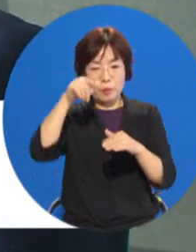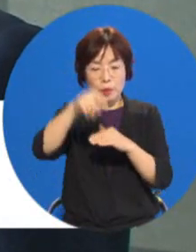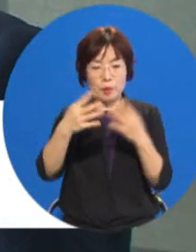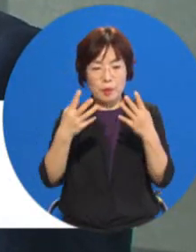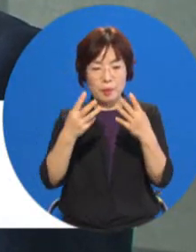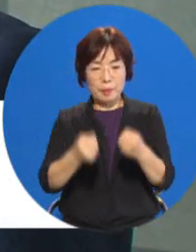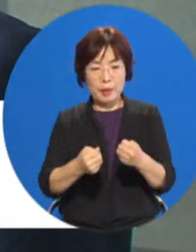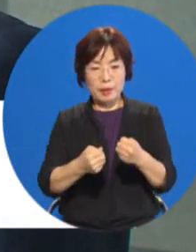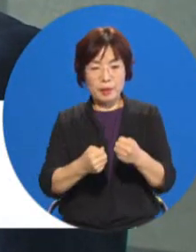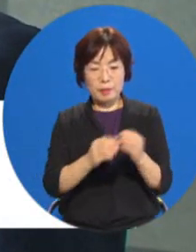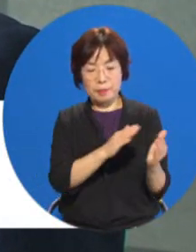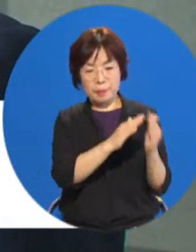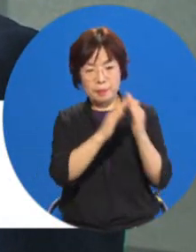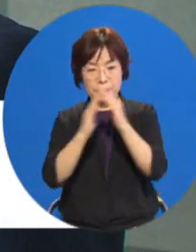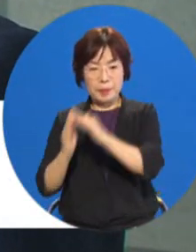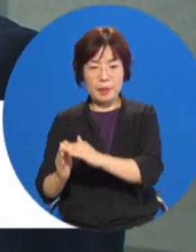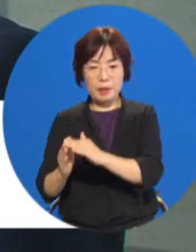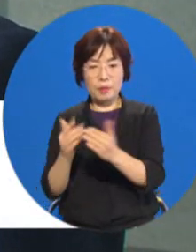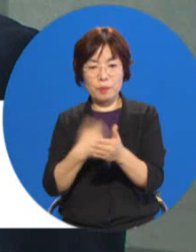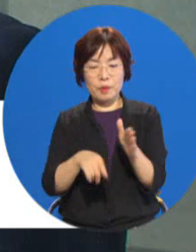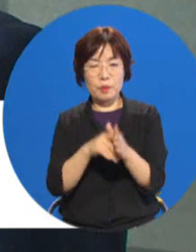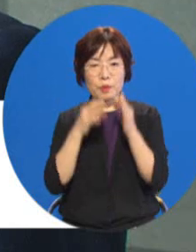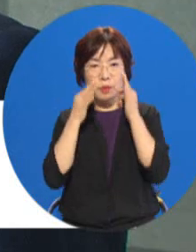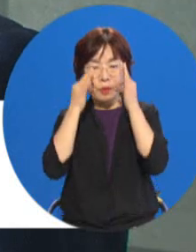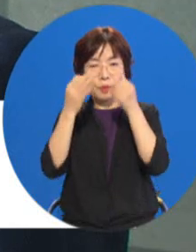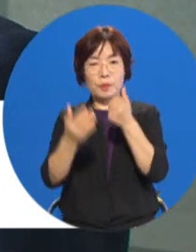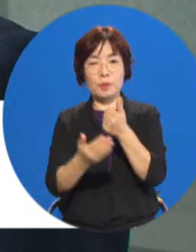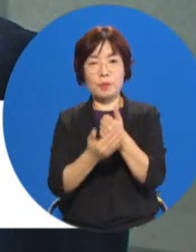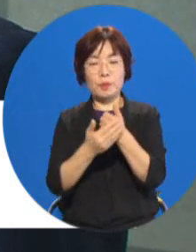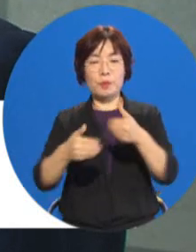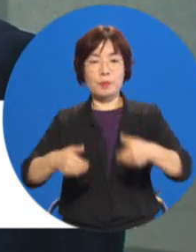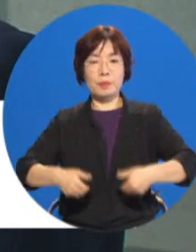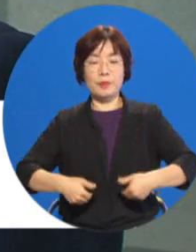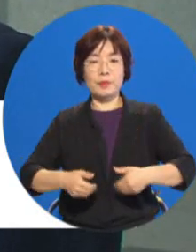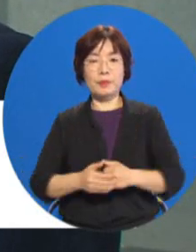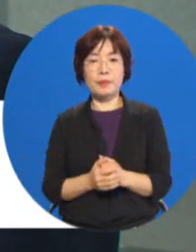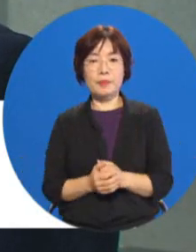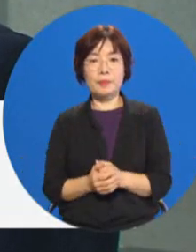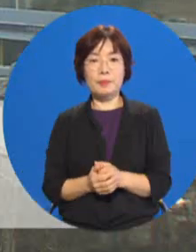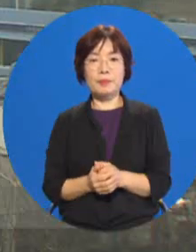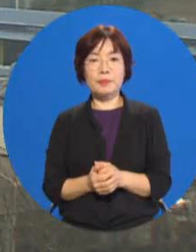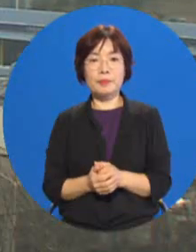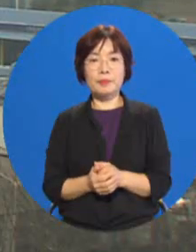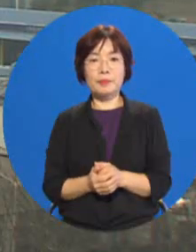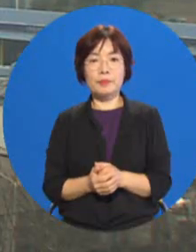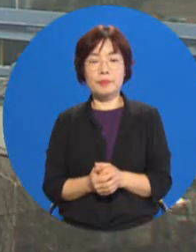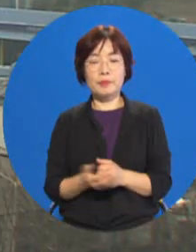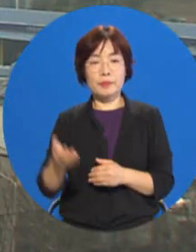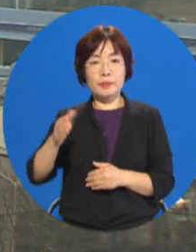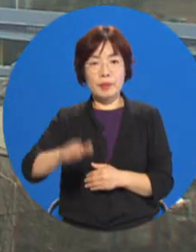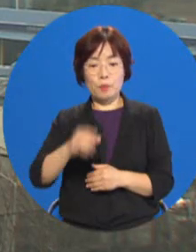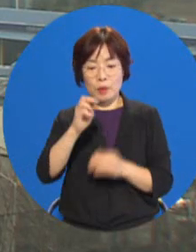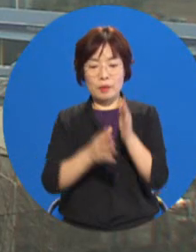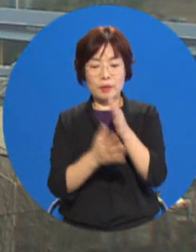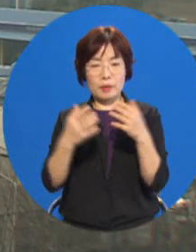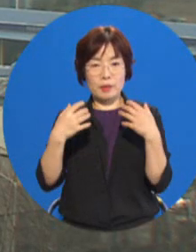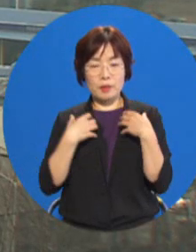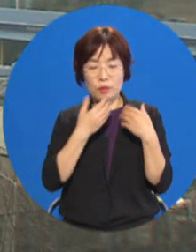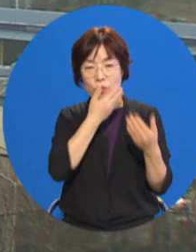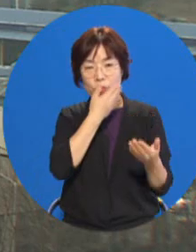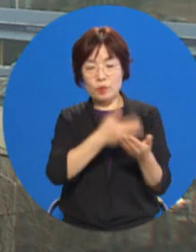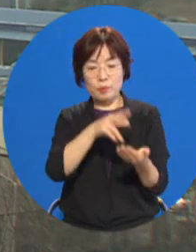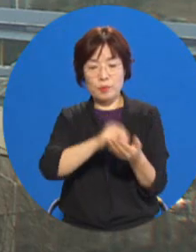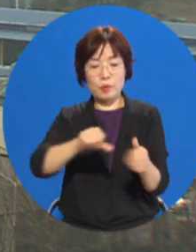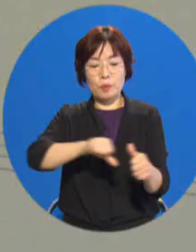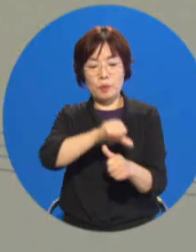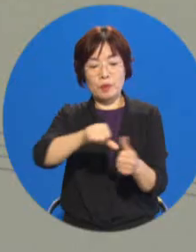많이 관양에서 정주할 수 있도록 그렇게 노력해 주셨으면 고맙겠습니다. 그러나 광양시의 중요 현안인